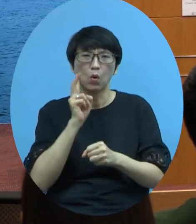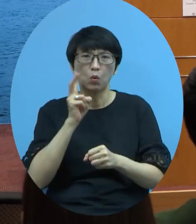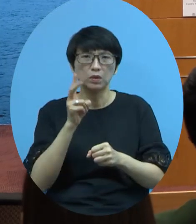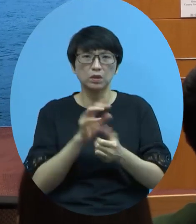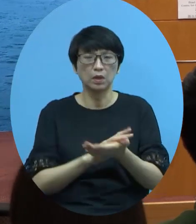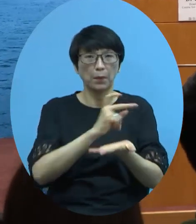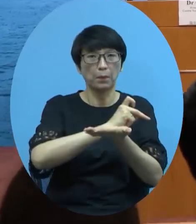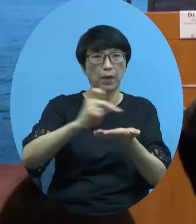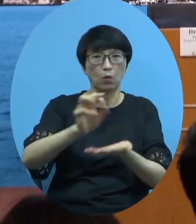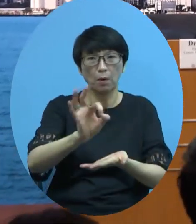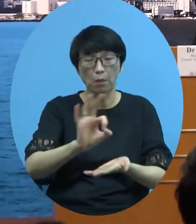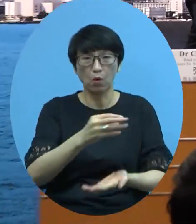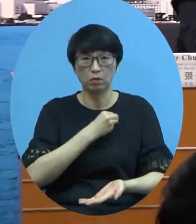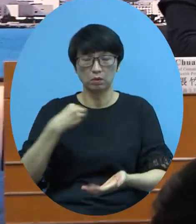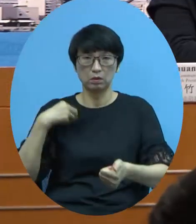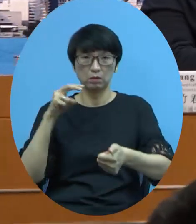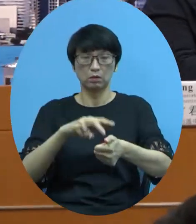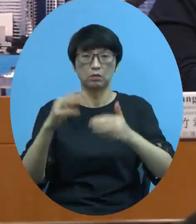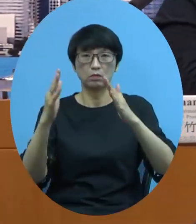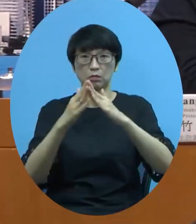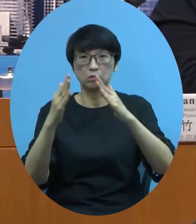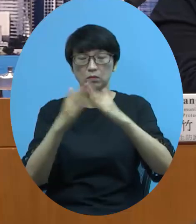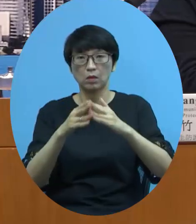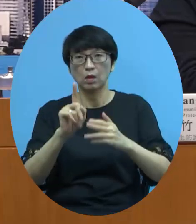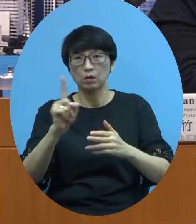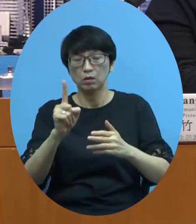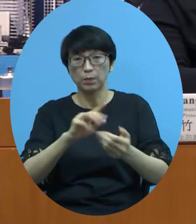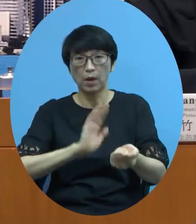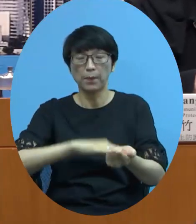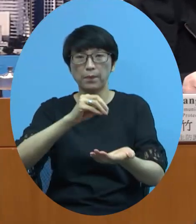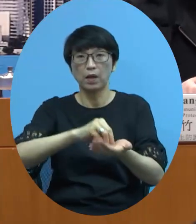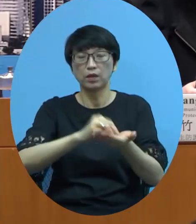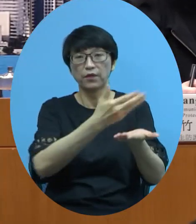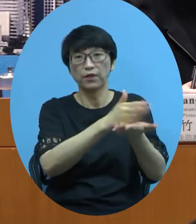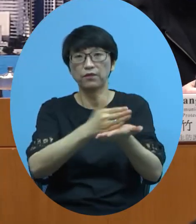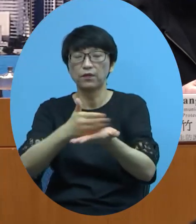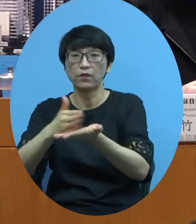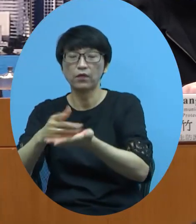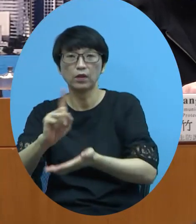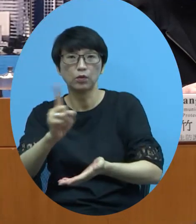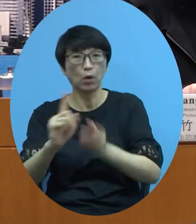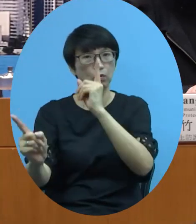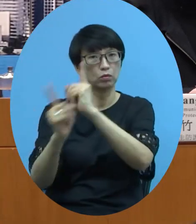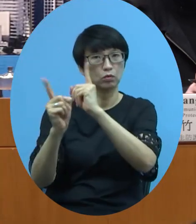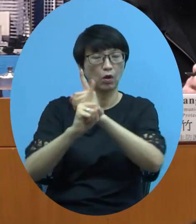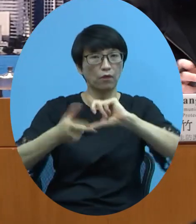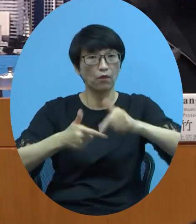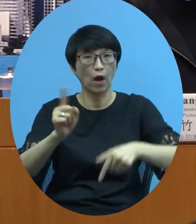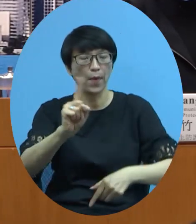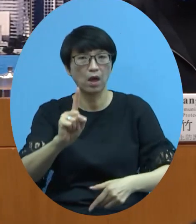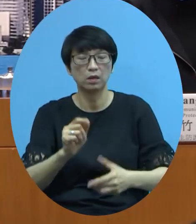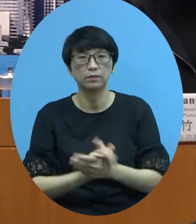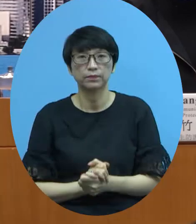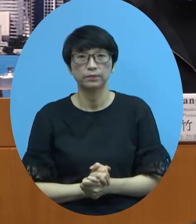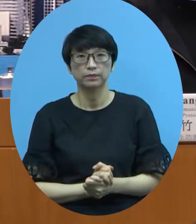問題咧？醫管局係用啲咩準則去即係俾啲確診嘅病人去唔同嘅醫院？個準則喺邊度咧？唔該。